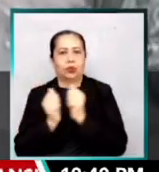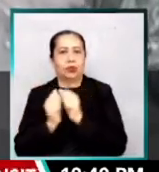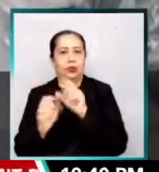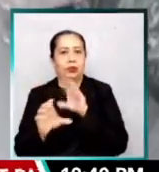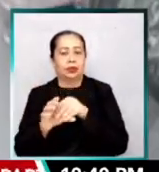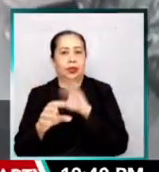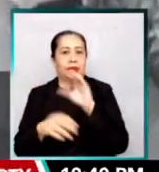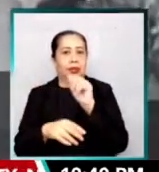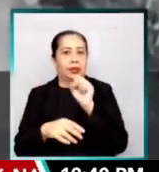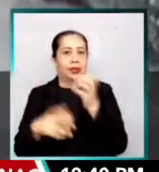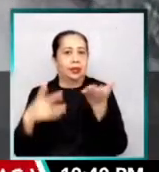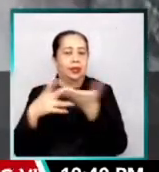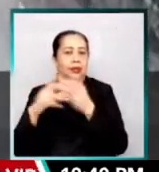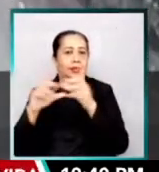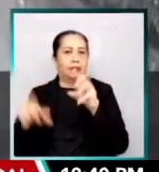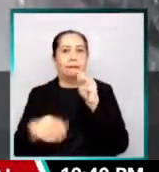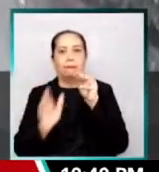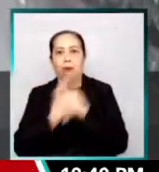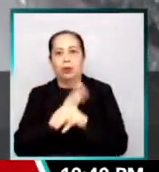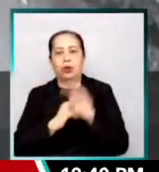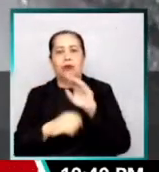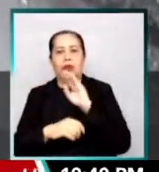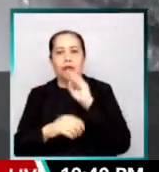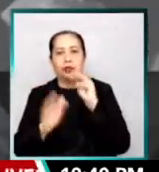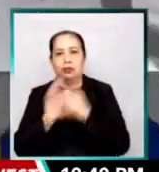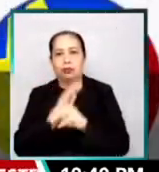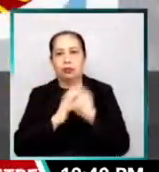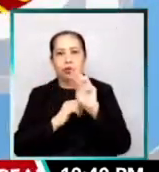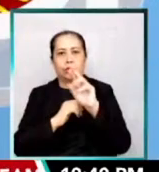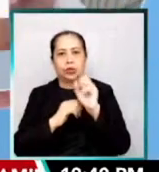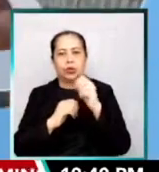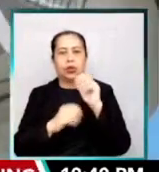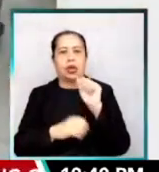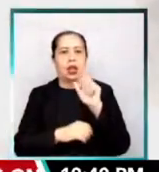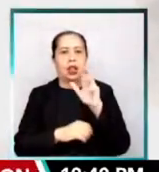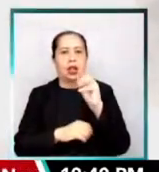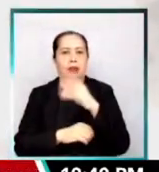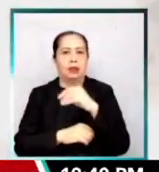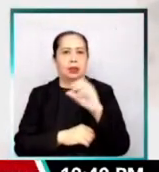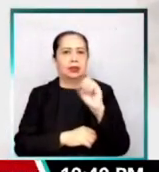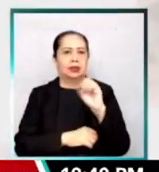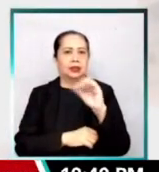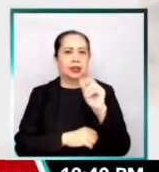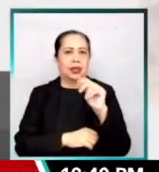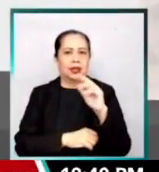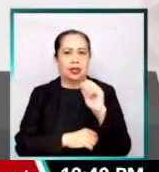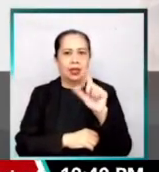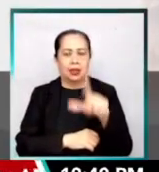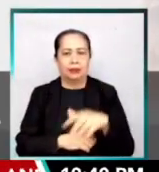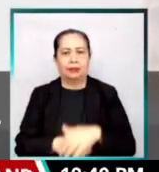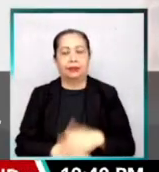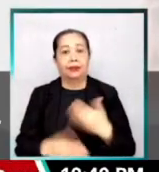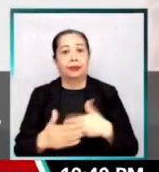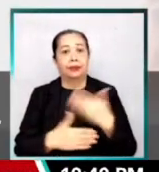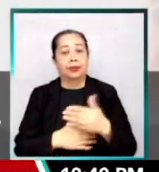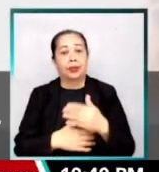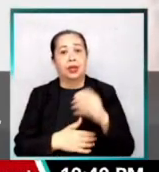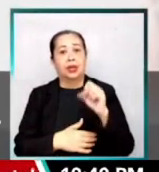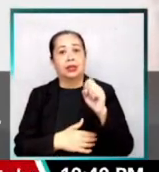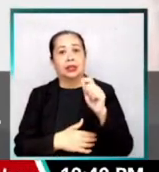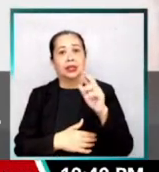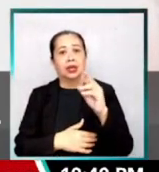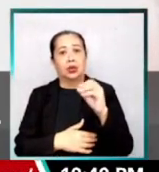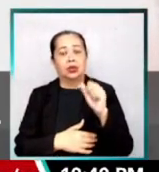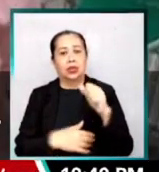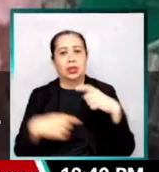kaharapin nila ay murder, frustrated murder at alarm and scandal. sa Santa Rosa, Laguna, ninakawan ng isang ATM na nasa